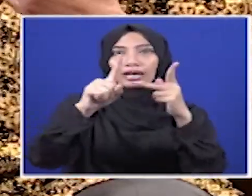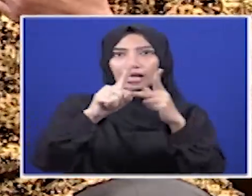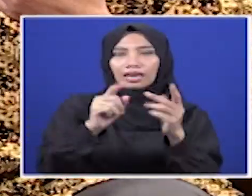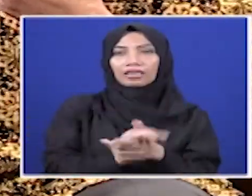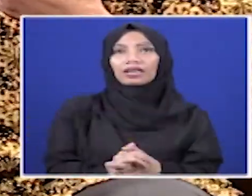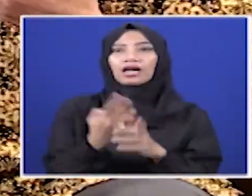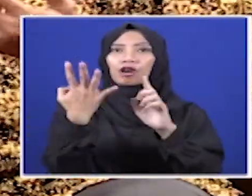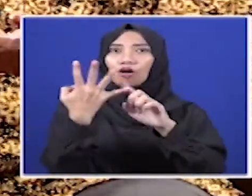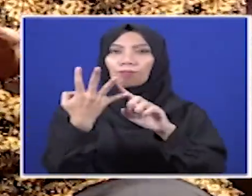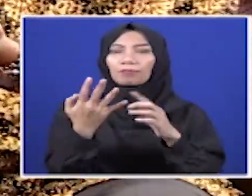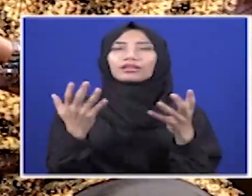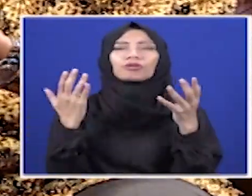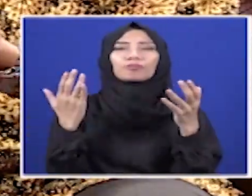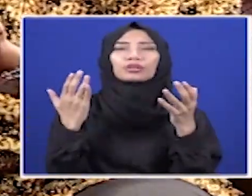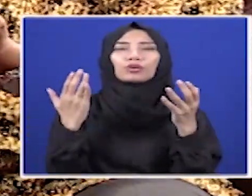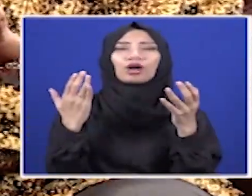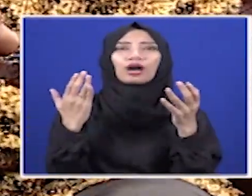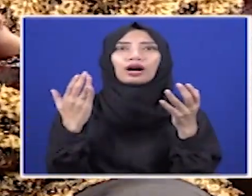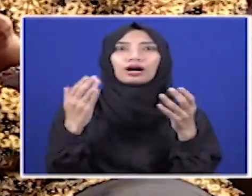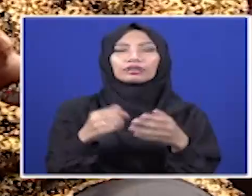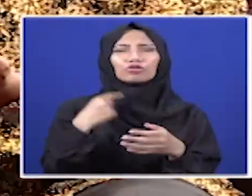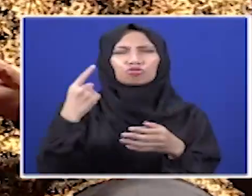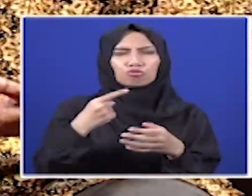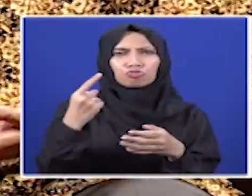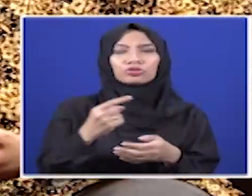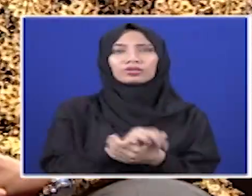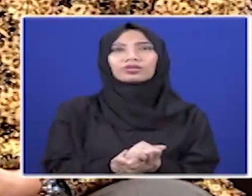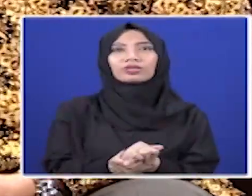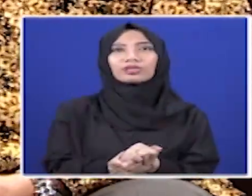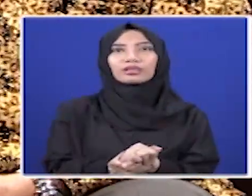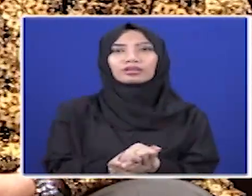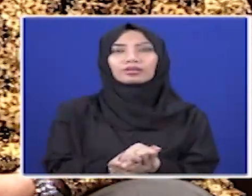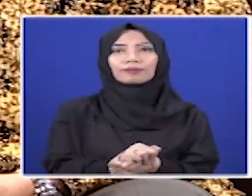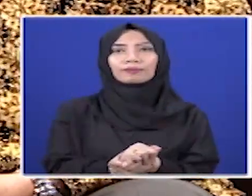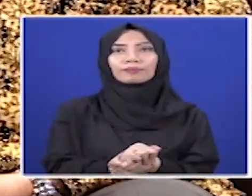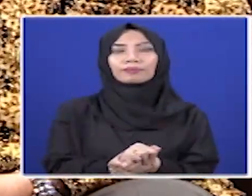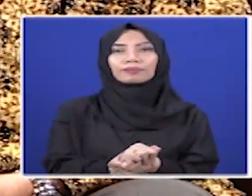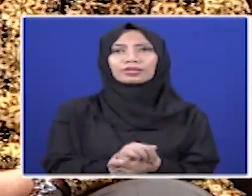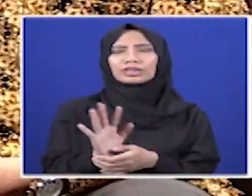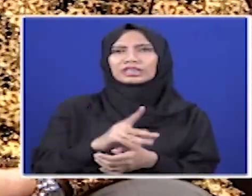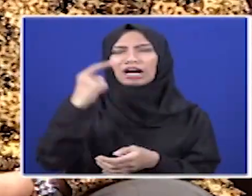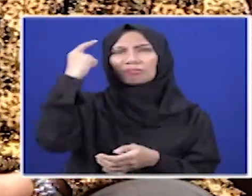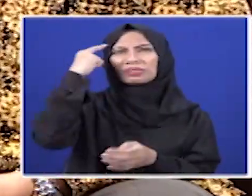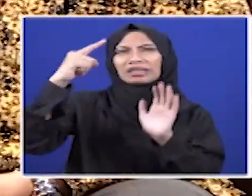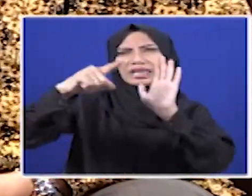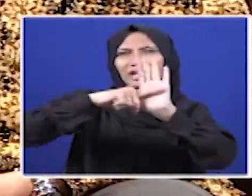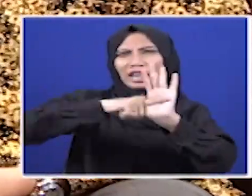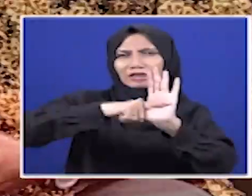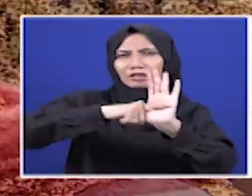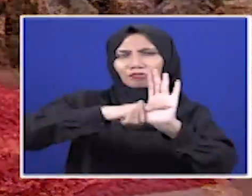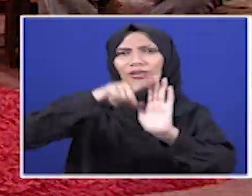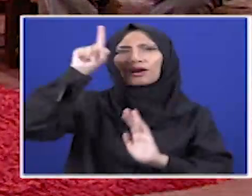rutin menunggu makanan baik jadi pasrahkan kepada Allah Maka insya Allah akan dan jangan pernah bersuudzon kepada Allah Kayaknya udah nggak mungkin